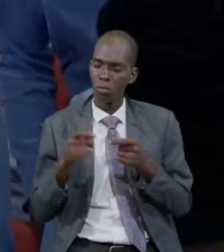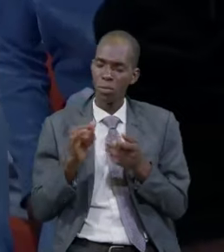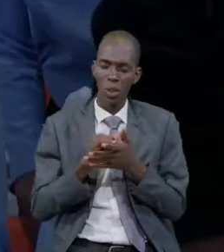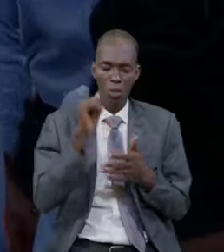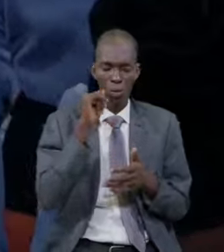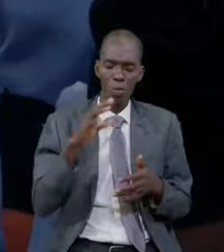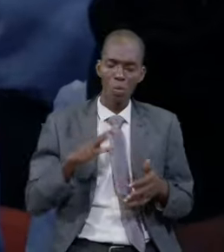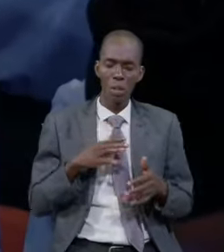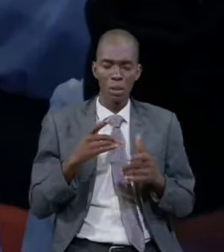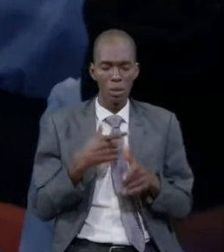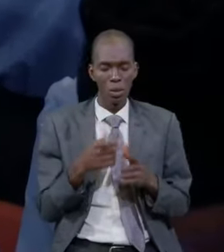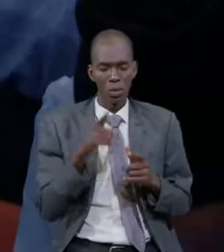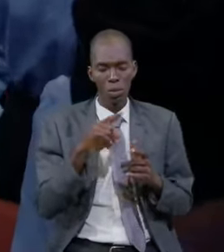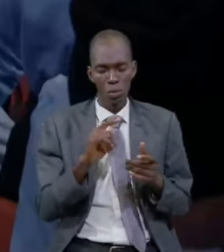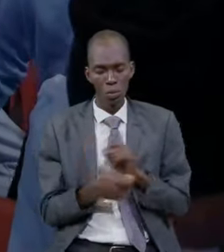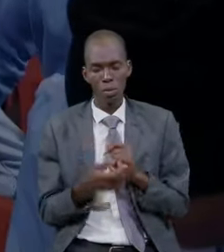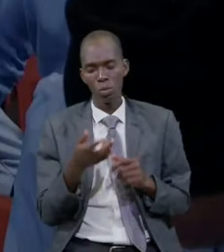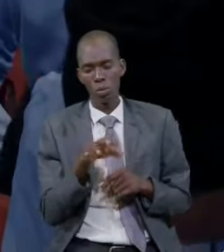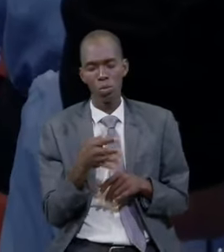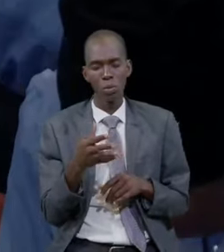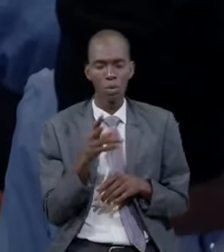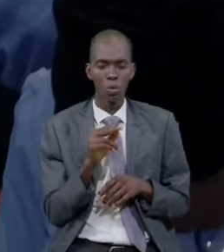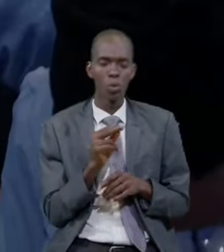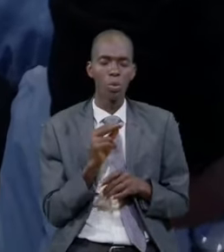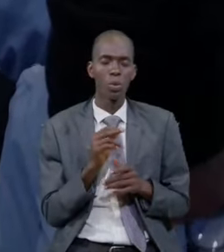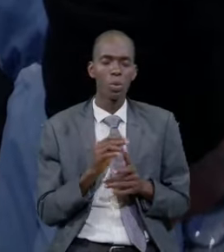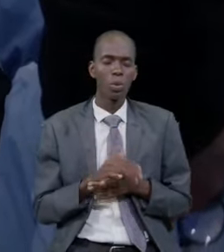fermeté. Faible.